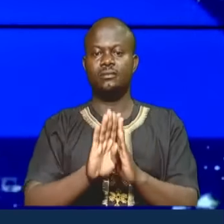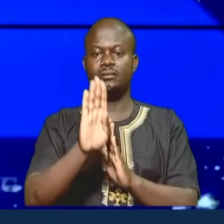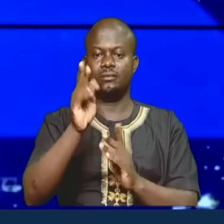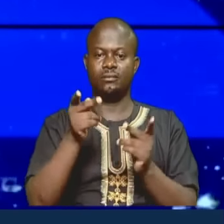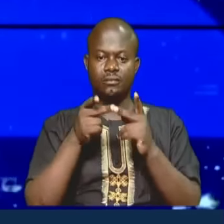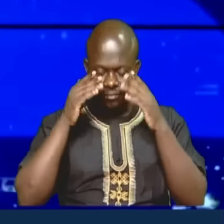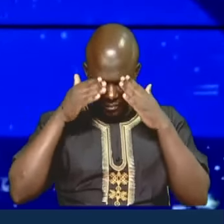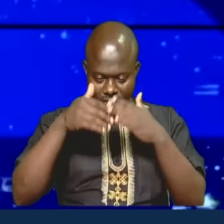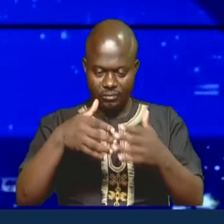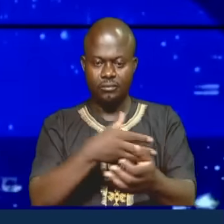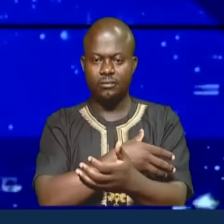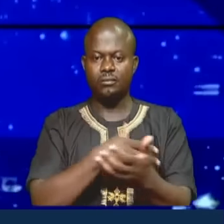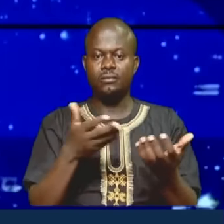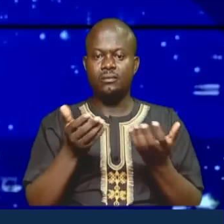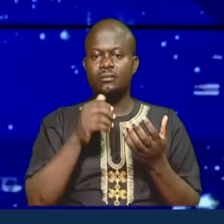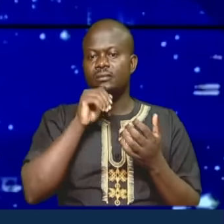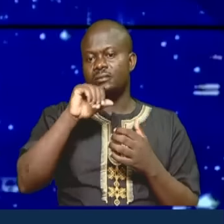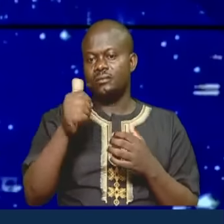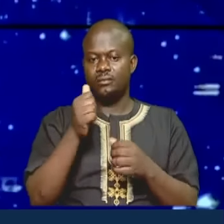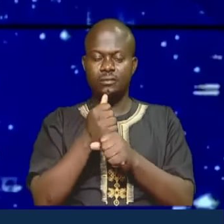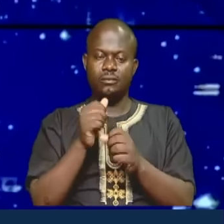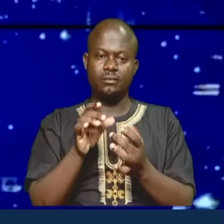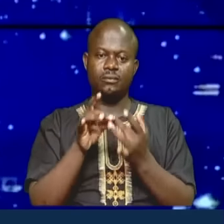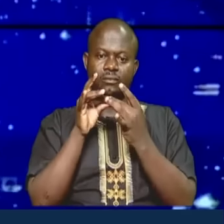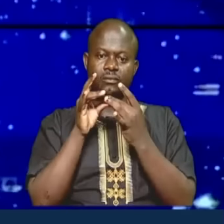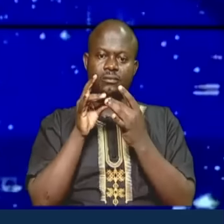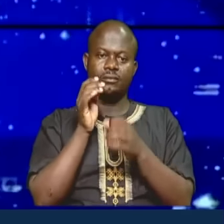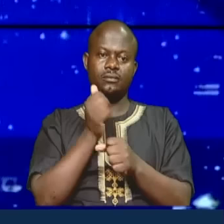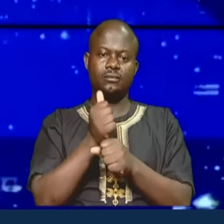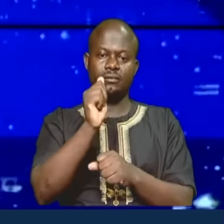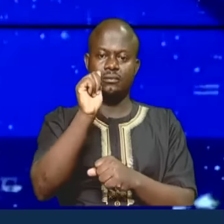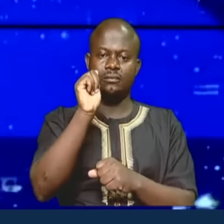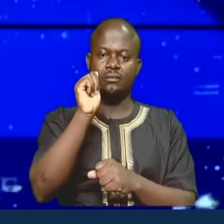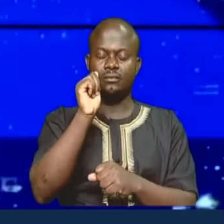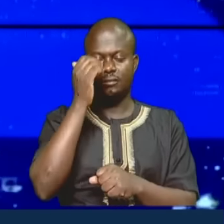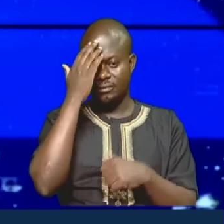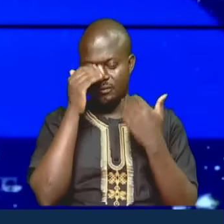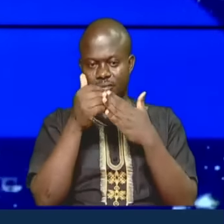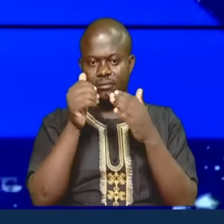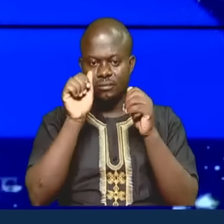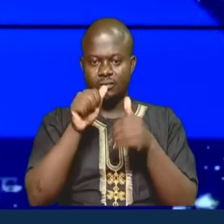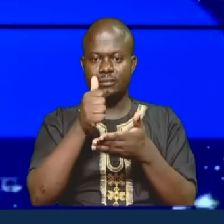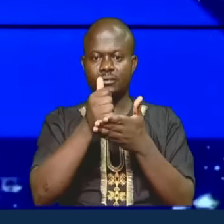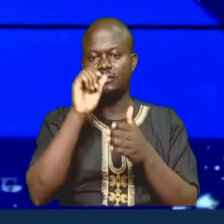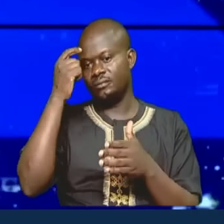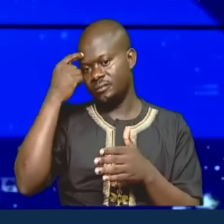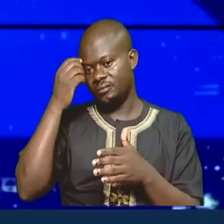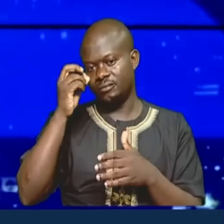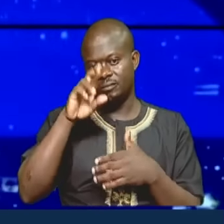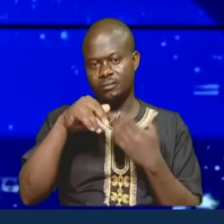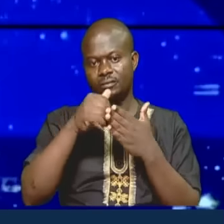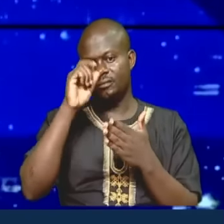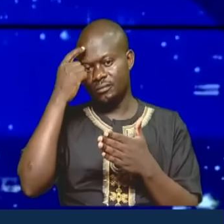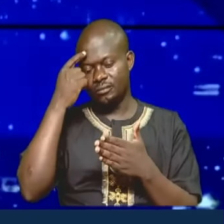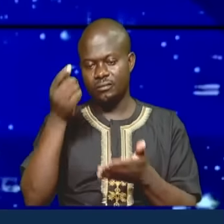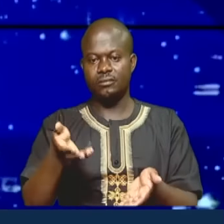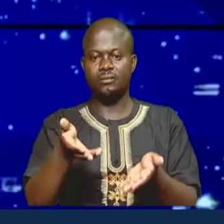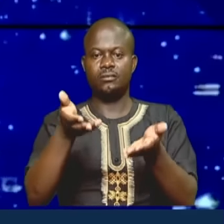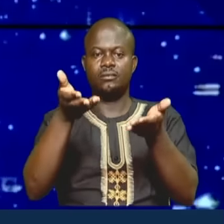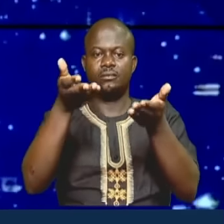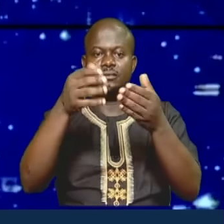gushyira imbaraga. Aho nahandi no gukorana byihariye nabikorera ku giti cyabo kugira ngo babashe gufasha leta cyangwa se guverinoma kuzamura